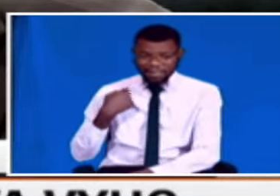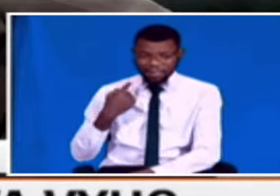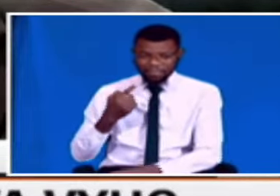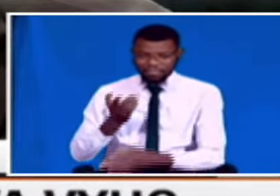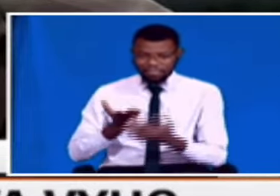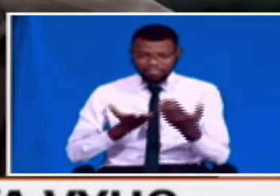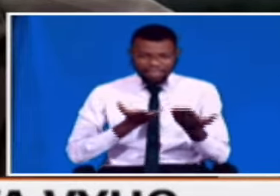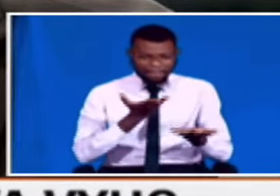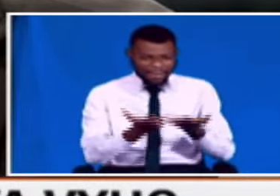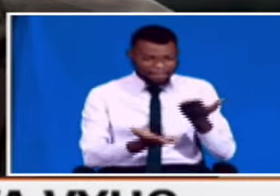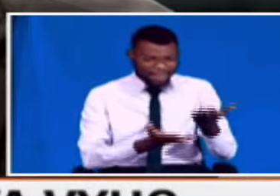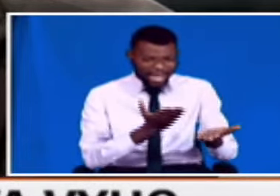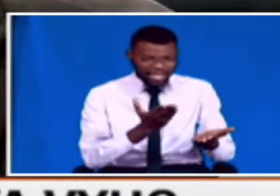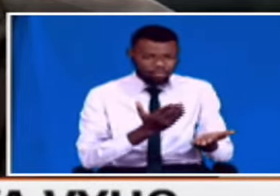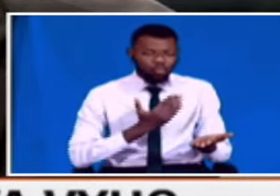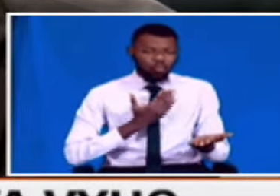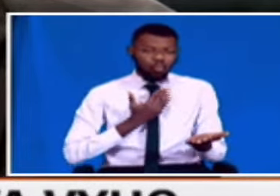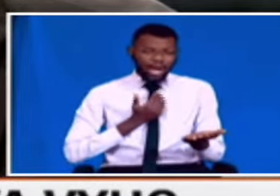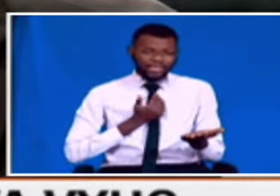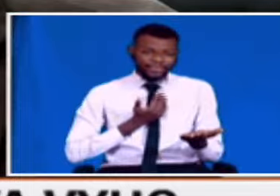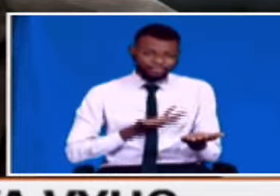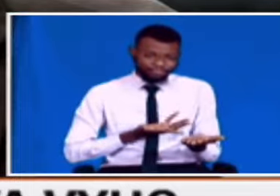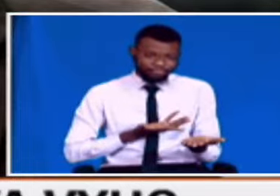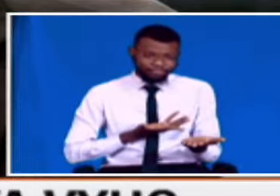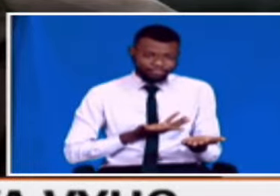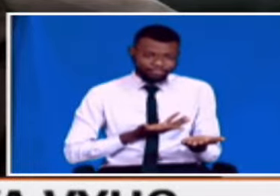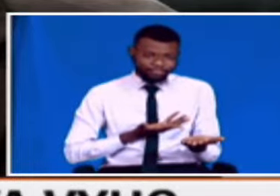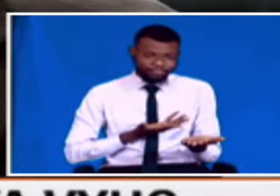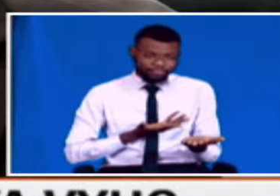applied to be considered